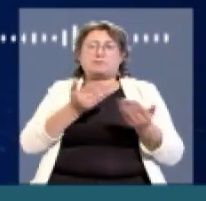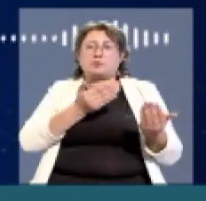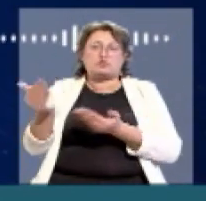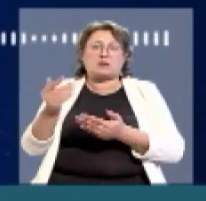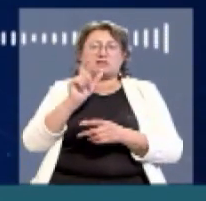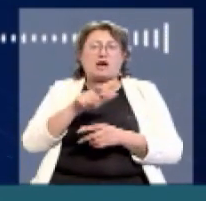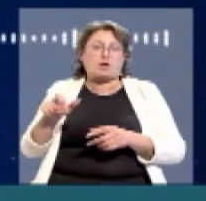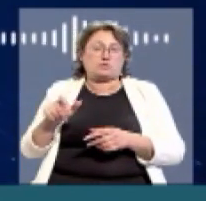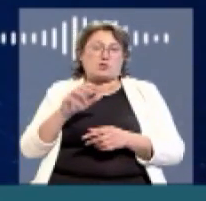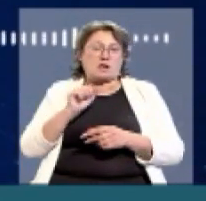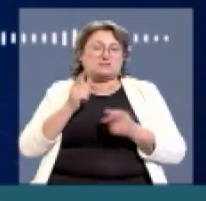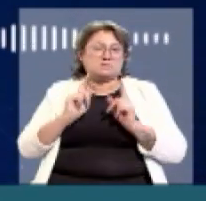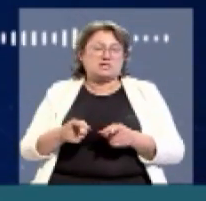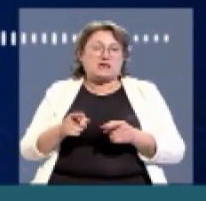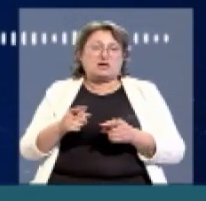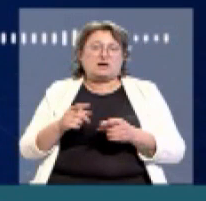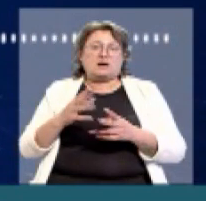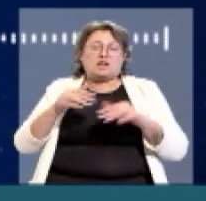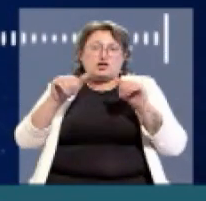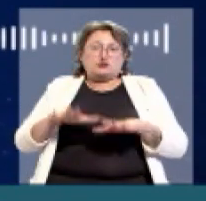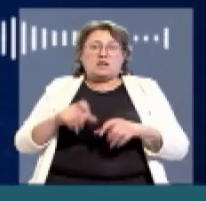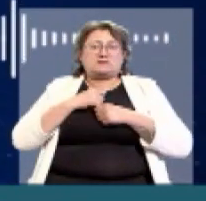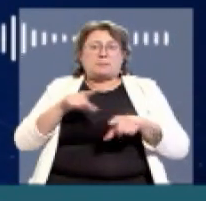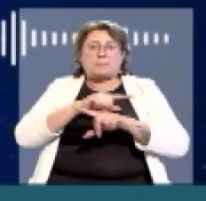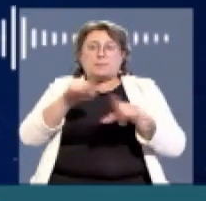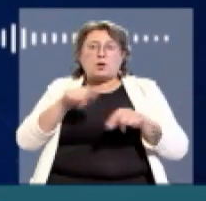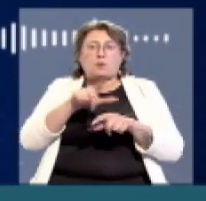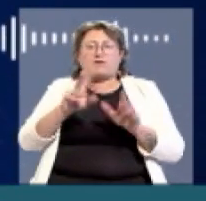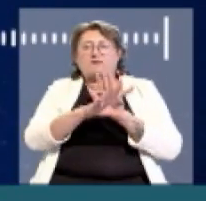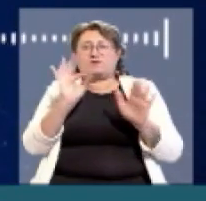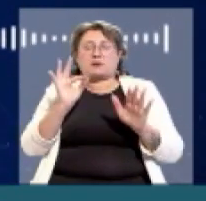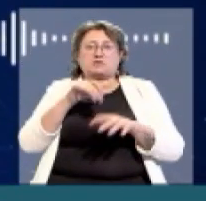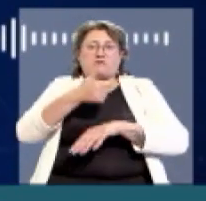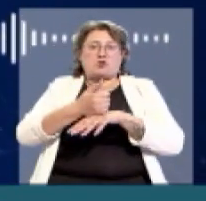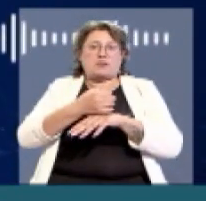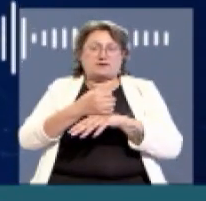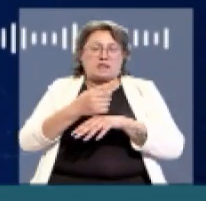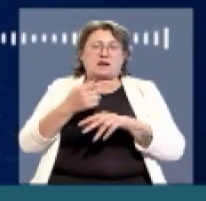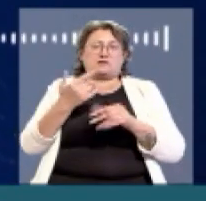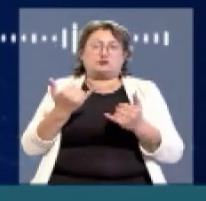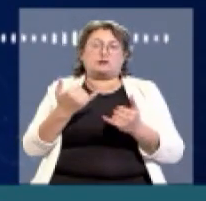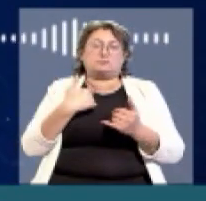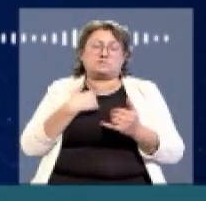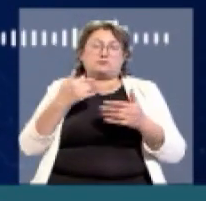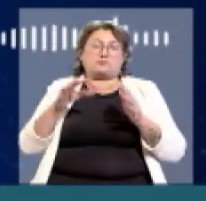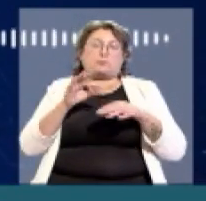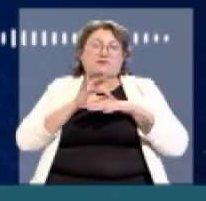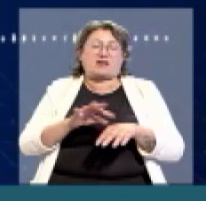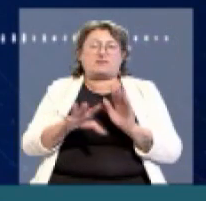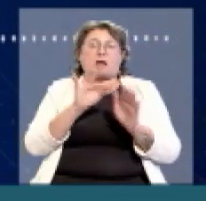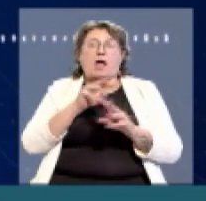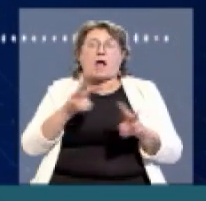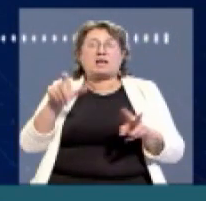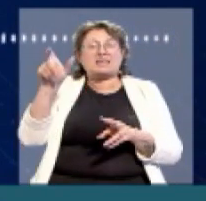народу, а на самом деле это решает сам народ, кого выбрать во власть. Вот сейчас у нас объявили выборы